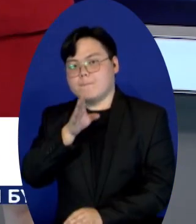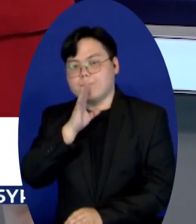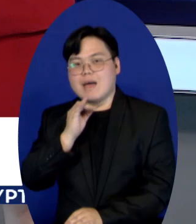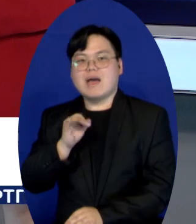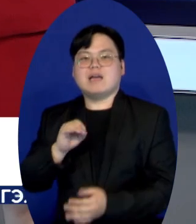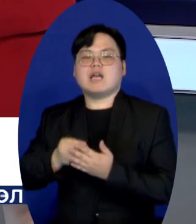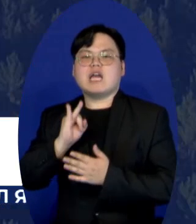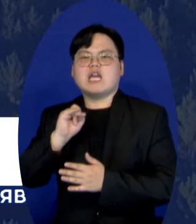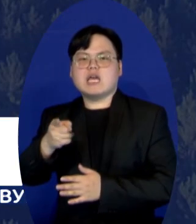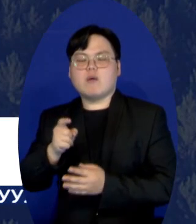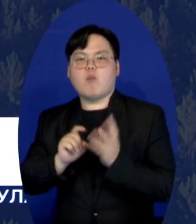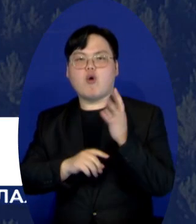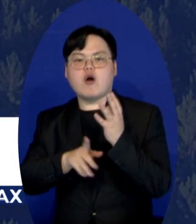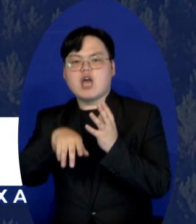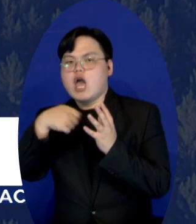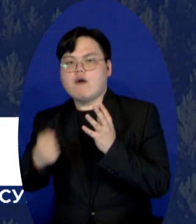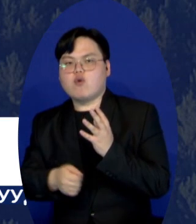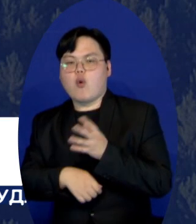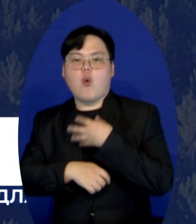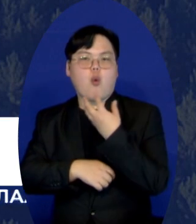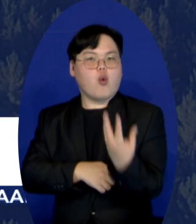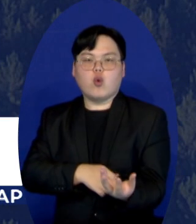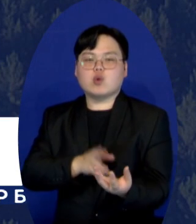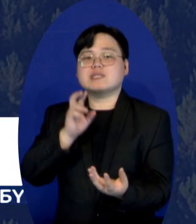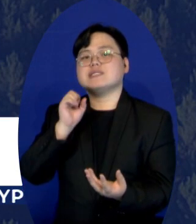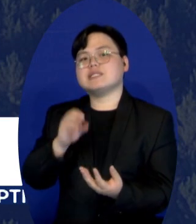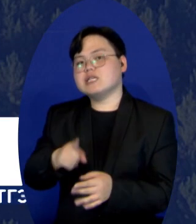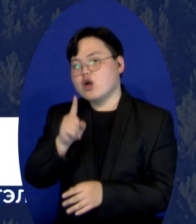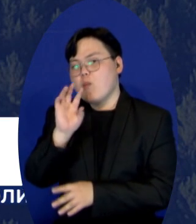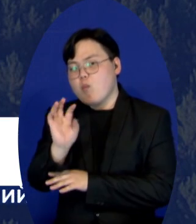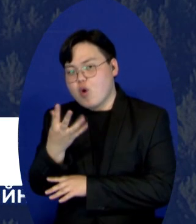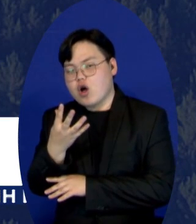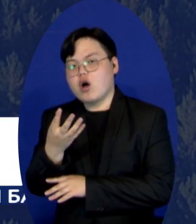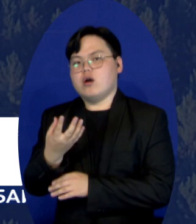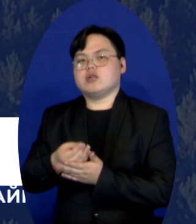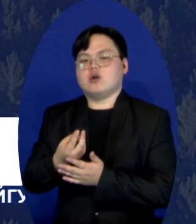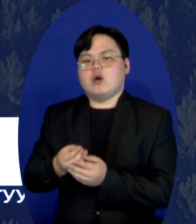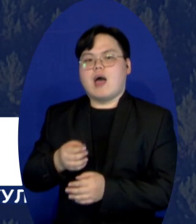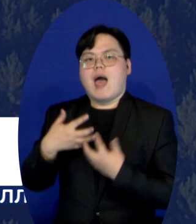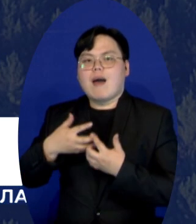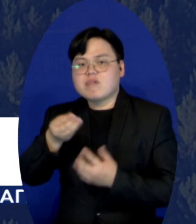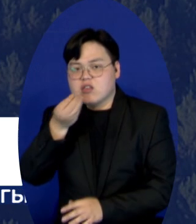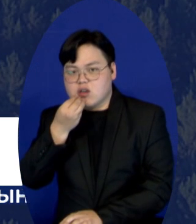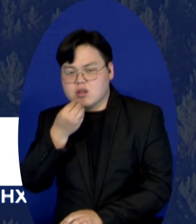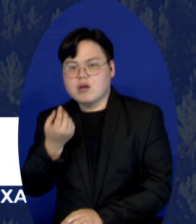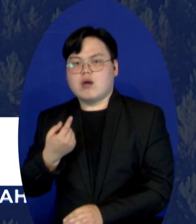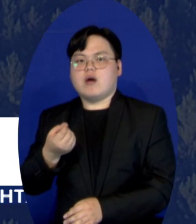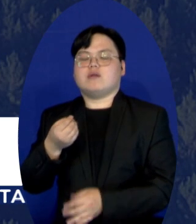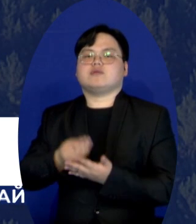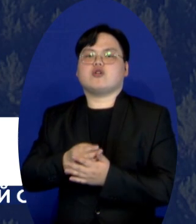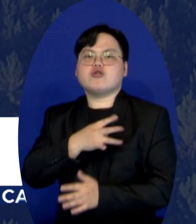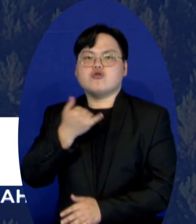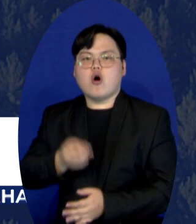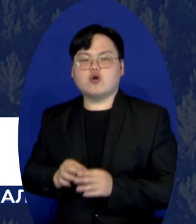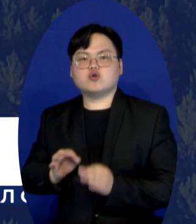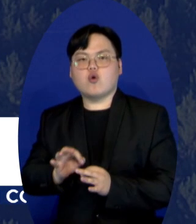их мод мөчрийг хугалахгүй унгааж гимтээхгүйгээр нэг модны одоо сэргэн ургалт үр амьтдын үдэш тижээлийг одоо үлдээж